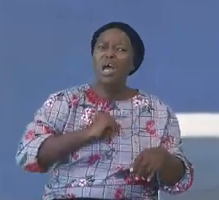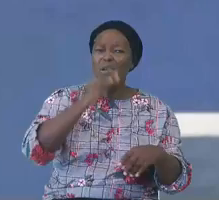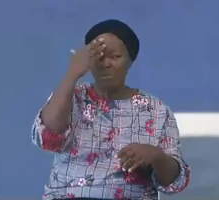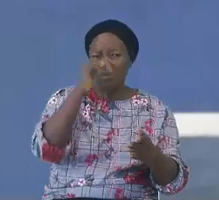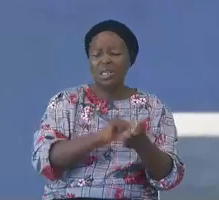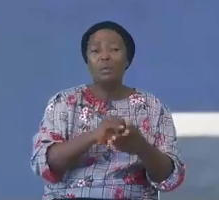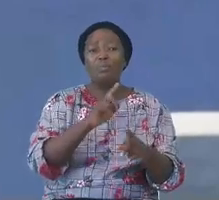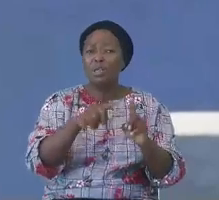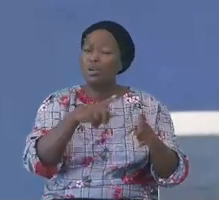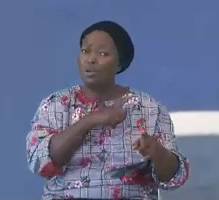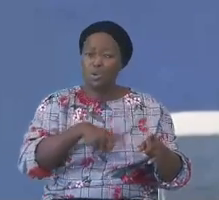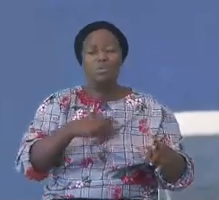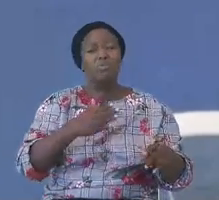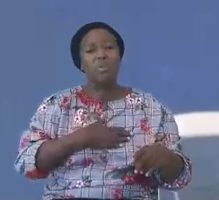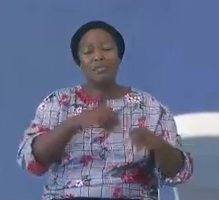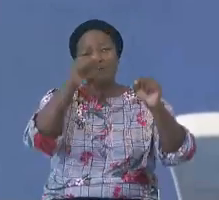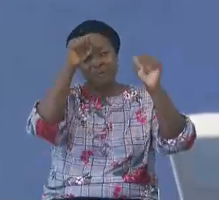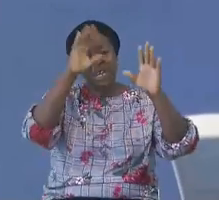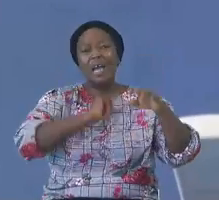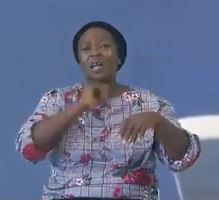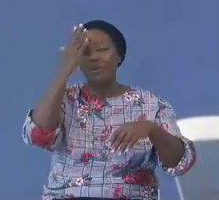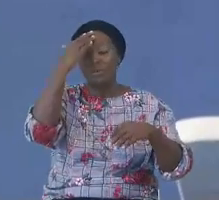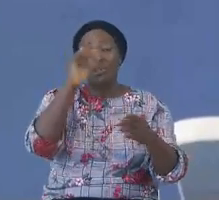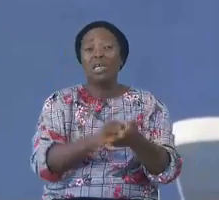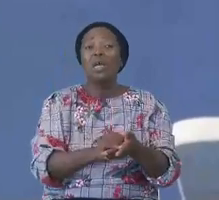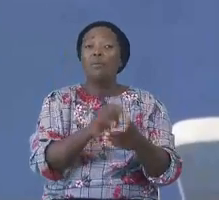sera enregistré aux yeux du Dieu Tout-Puissant.